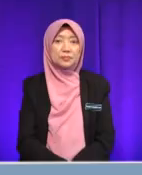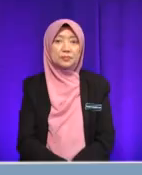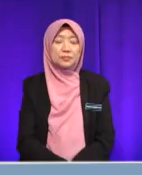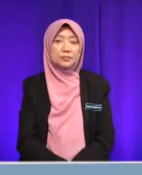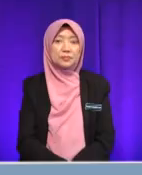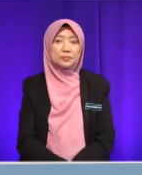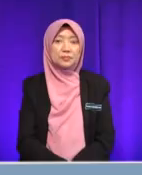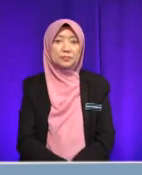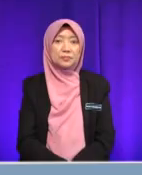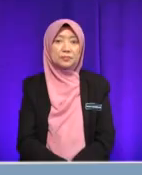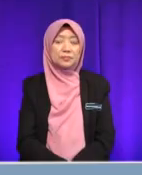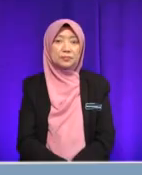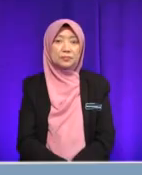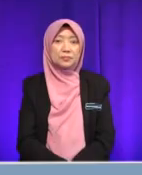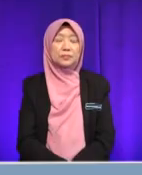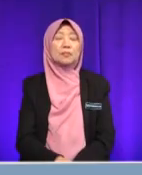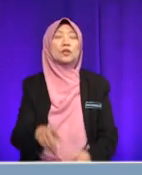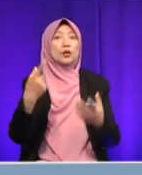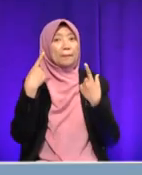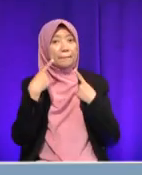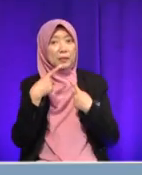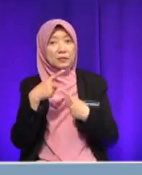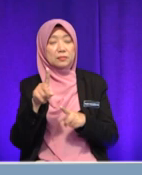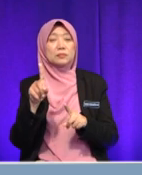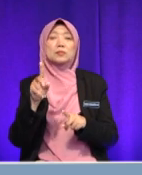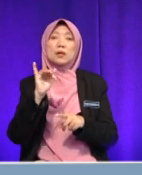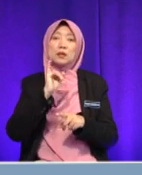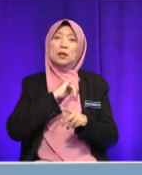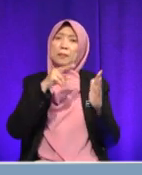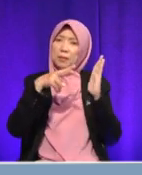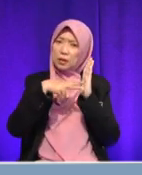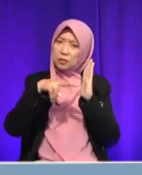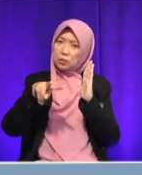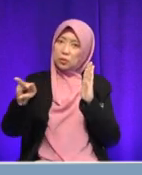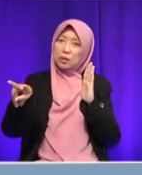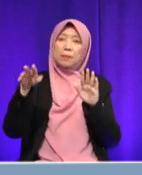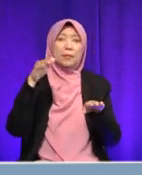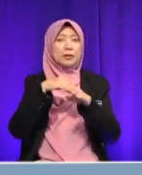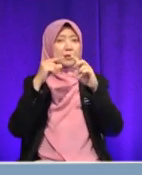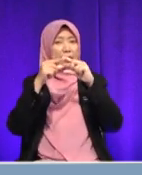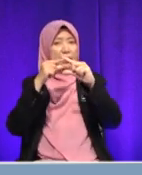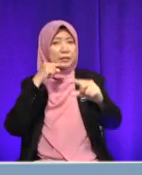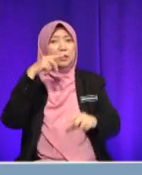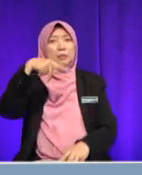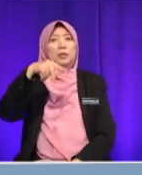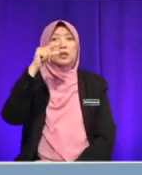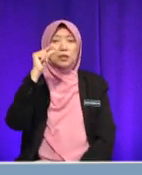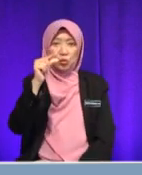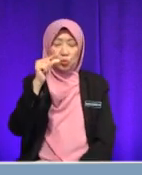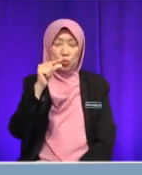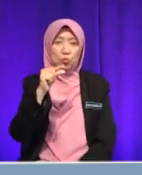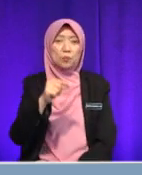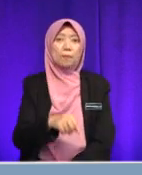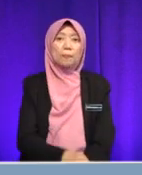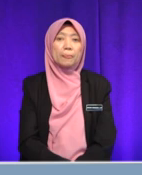Apakah jawapan Ain? Jawapan saya pantulan. Pantulan pada garis PQ. Pantulan pada garis